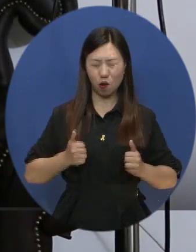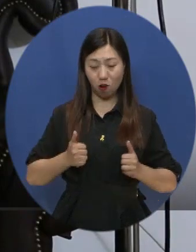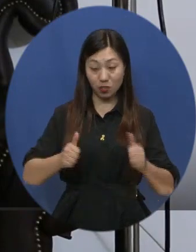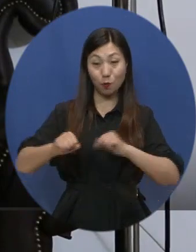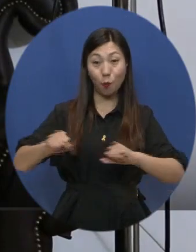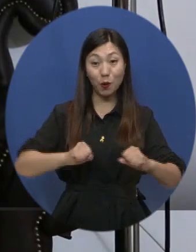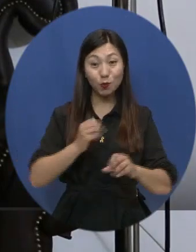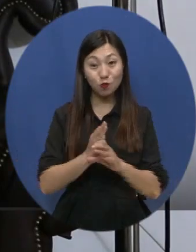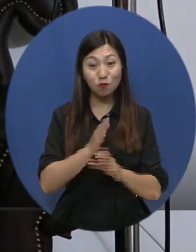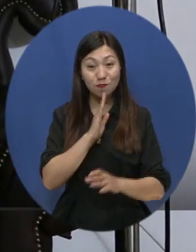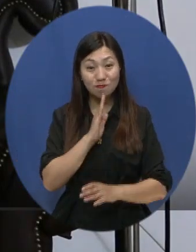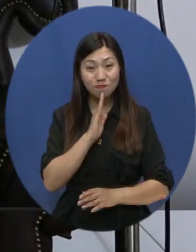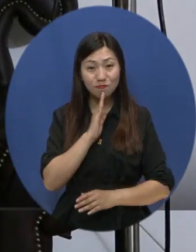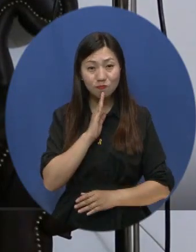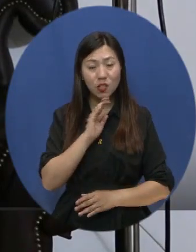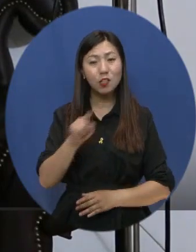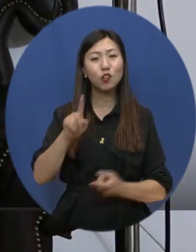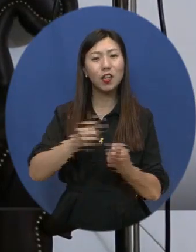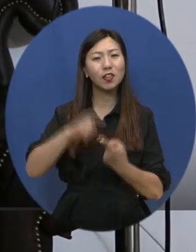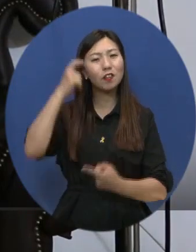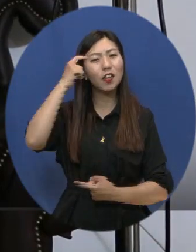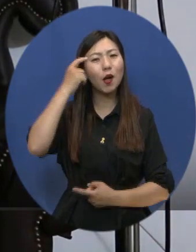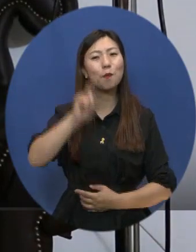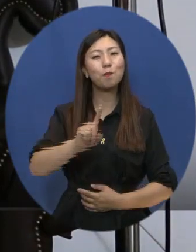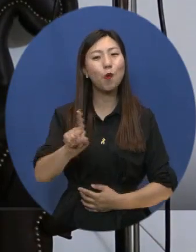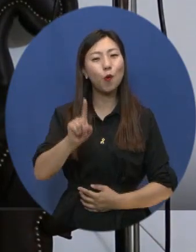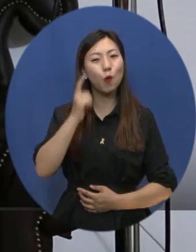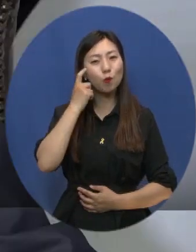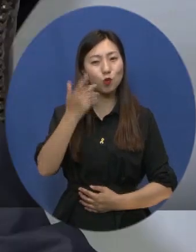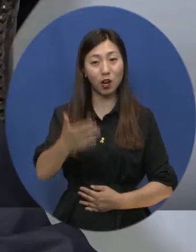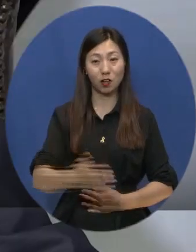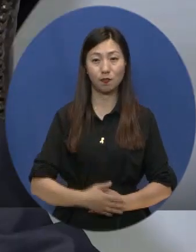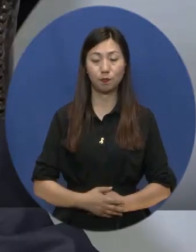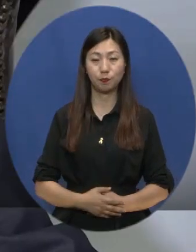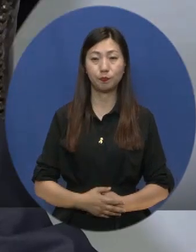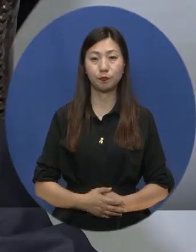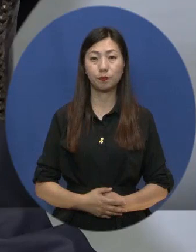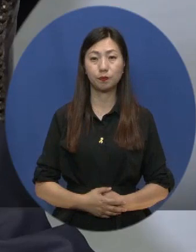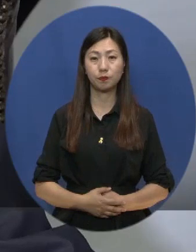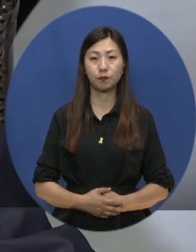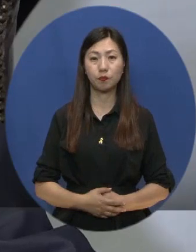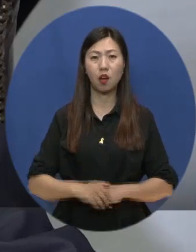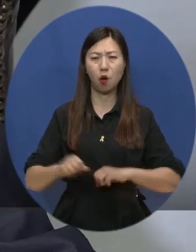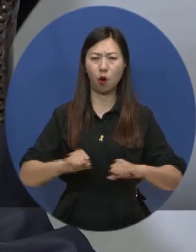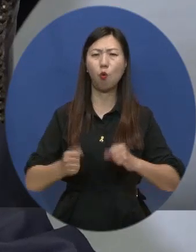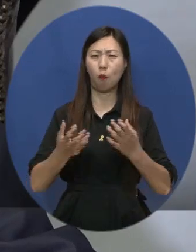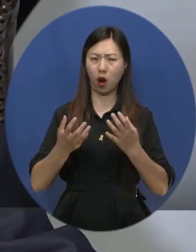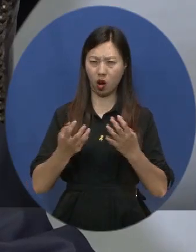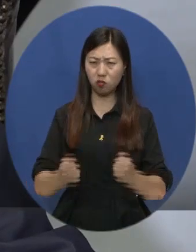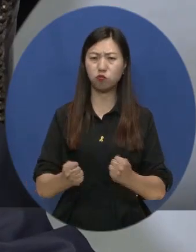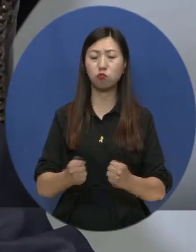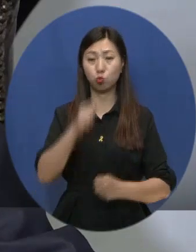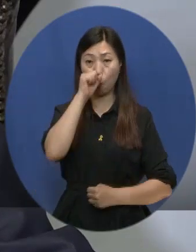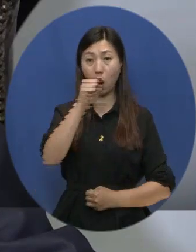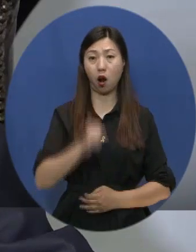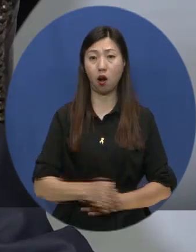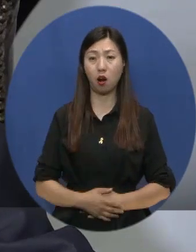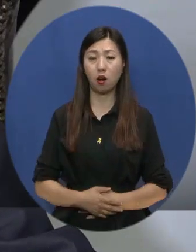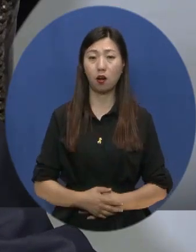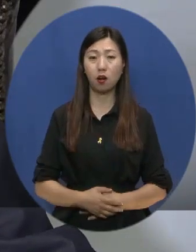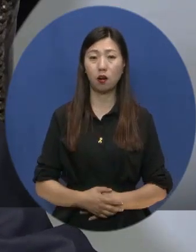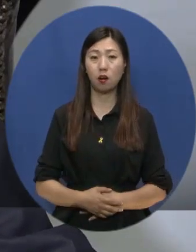있잖아요. 거기에 대해서 어떻게 생각하시는지. 활동은 많이 할수록 좋다고 생각해요. 왜